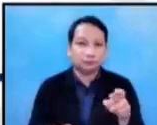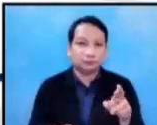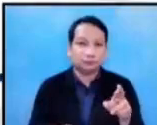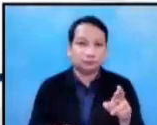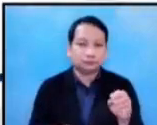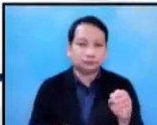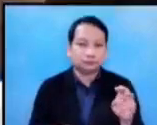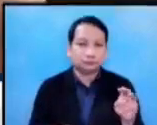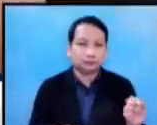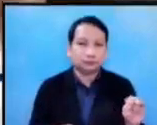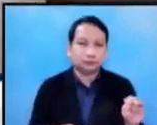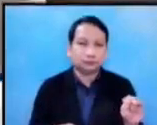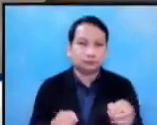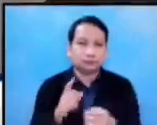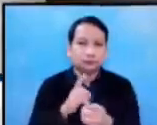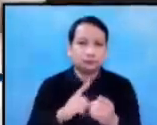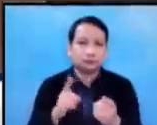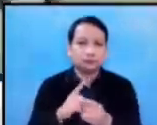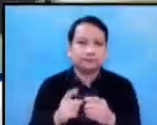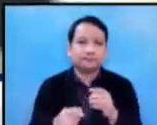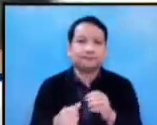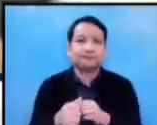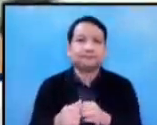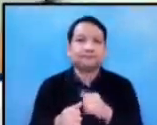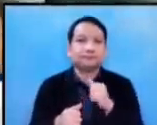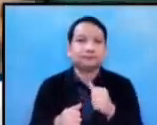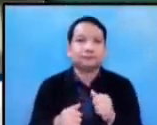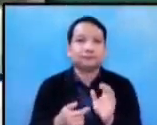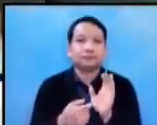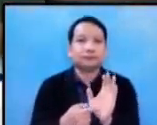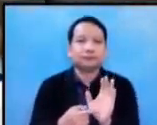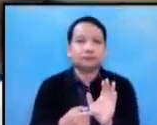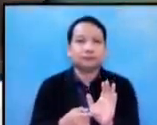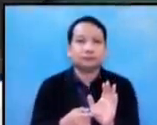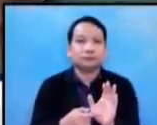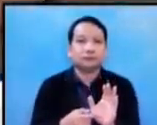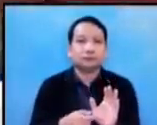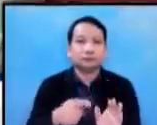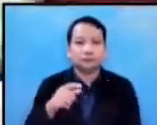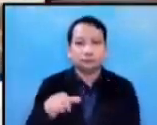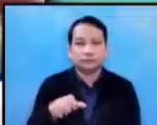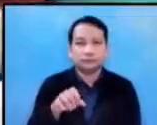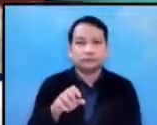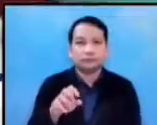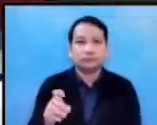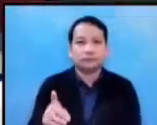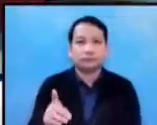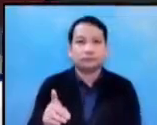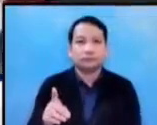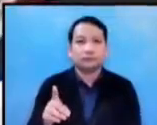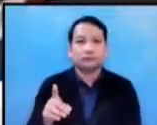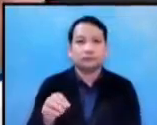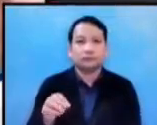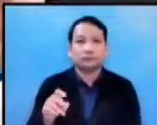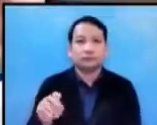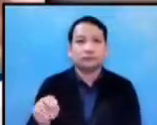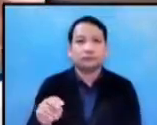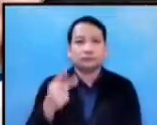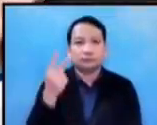siyang humarap sa korte. Hindi na rin naipresenta si Jed Fernandez dahil dalawang araw ang kinailangan